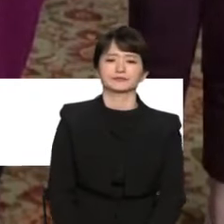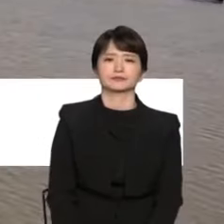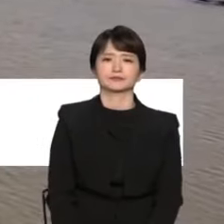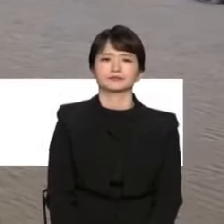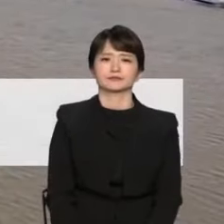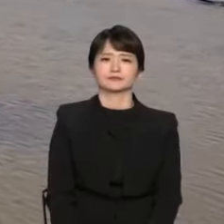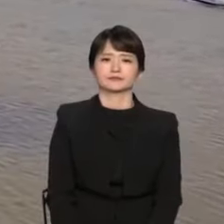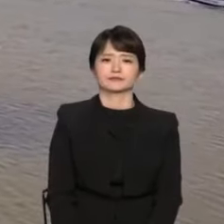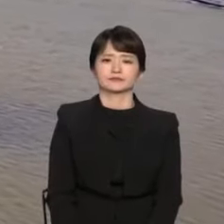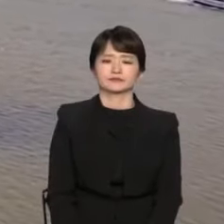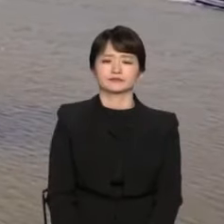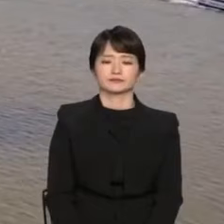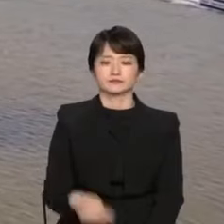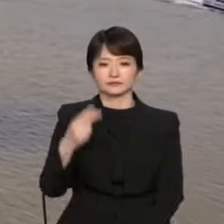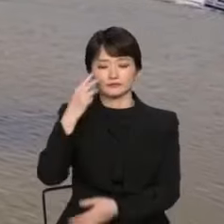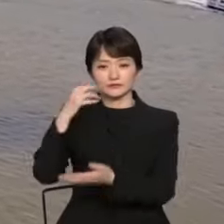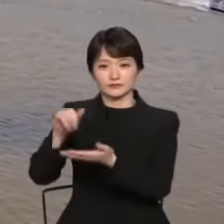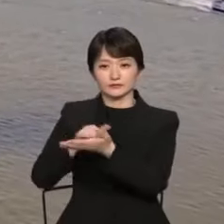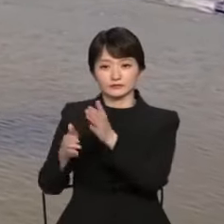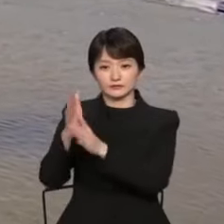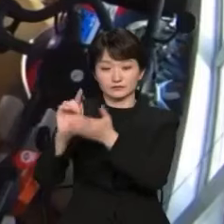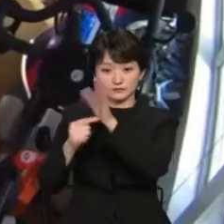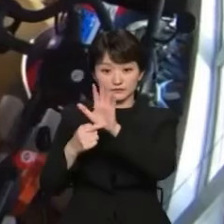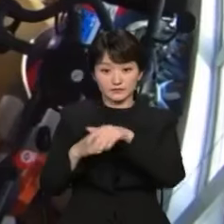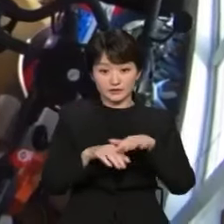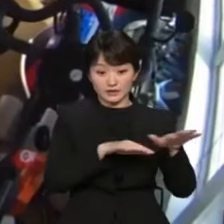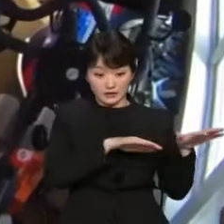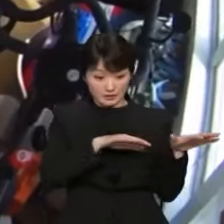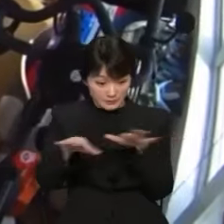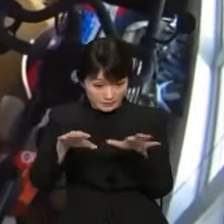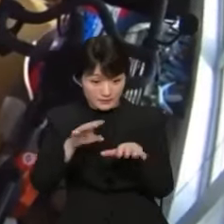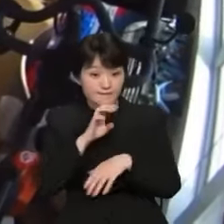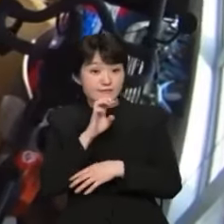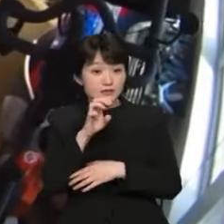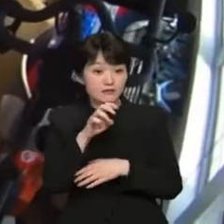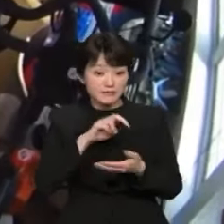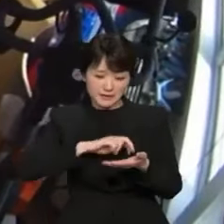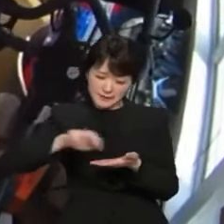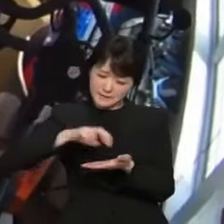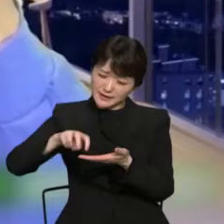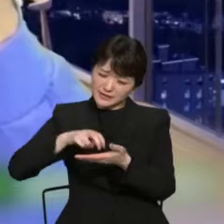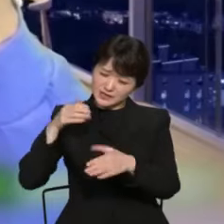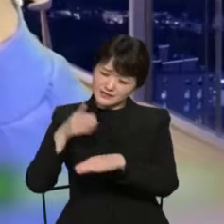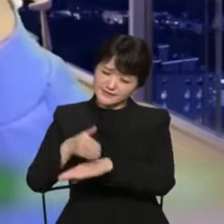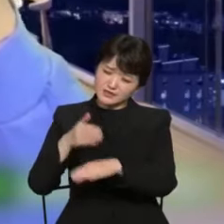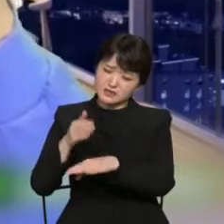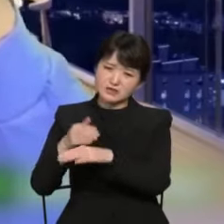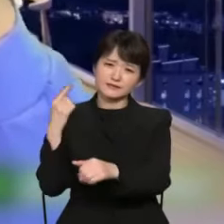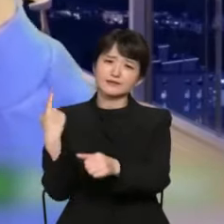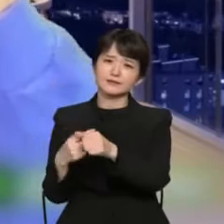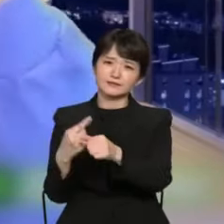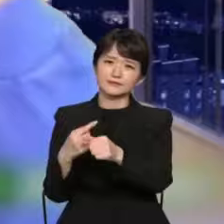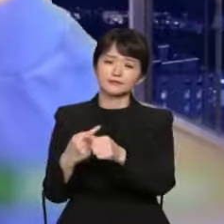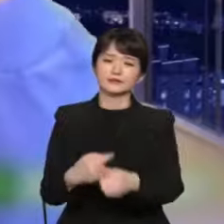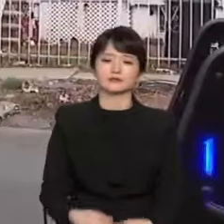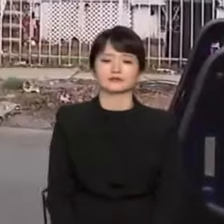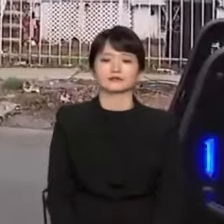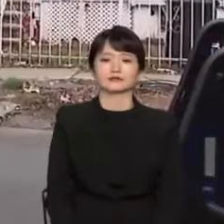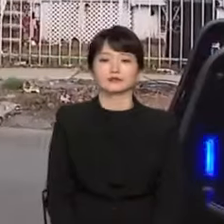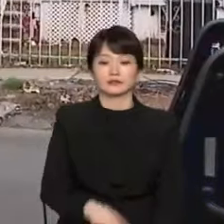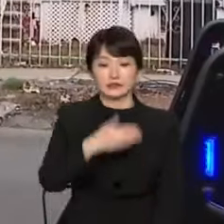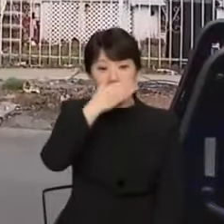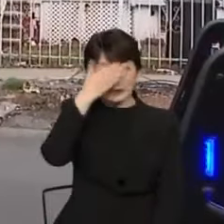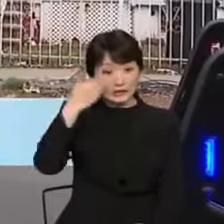assessment. 뉴욕시는 지진 발생 후 40분이 지나서야 재난 문자를 발송해 늦장 대응이라는 비판을 받았습니다.